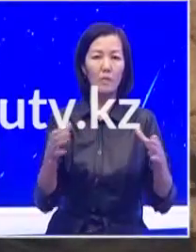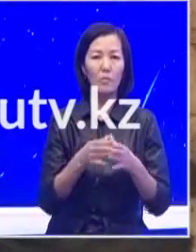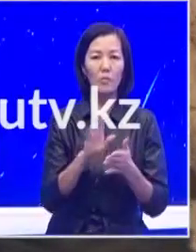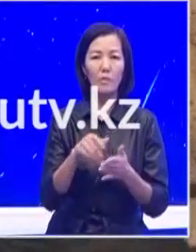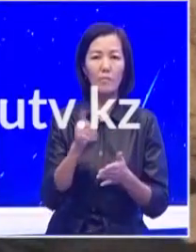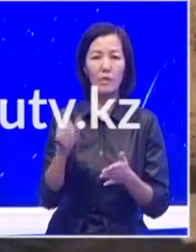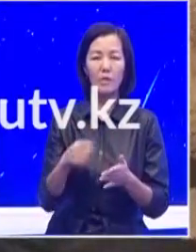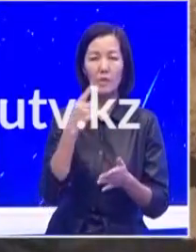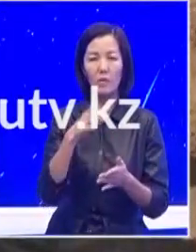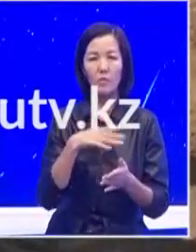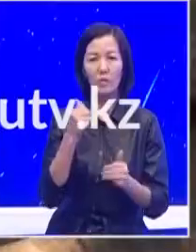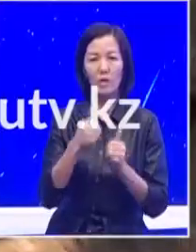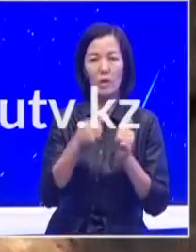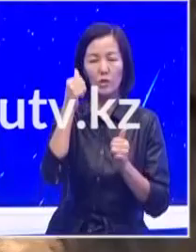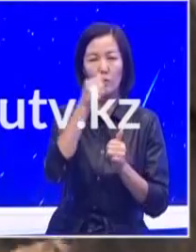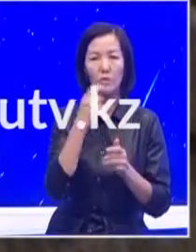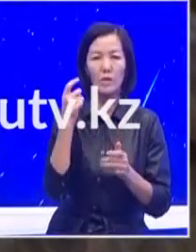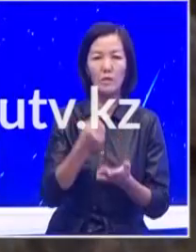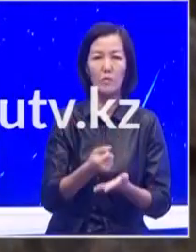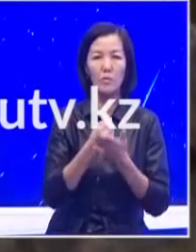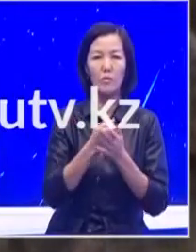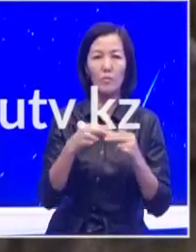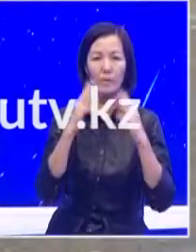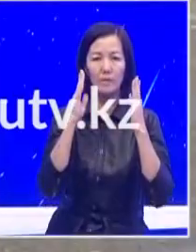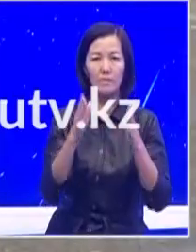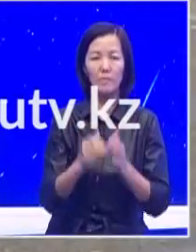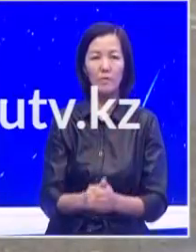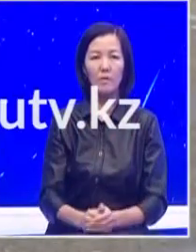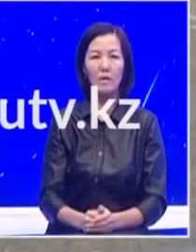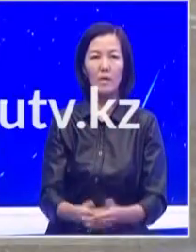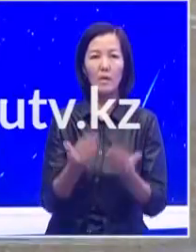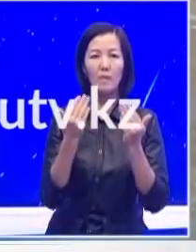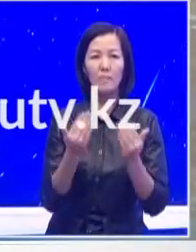басшысының айтуынша жыл санап диқандарды қолдауға баса мән берілуде. Биыл